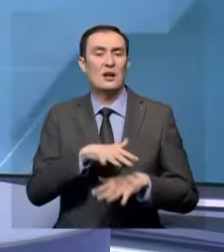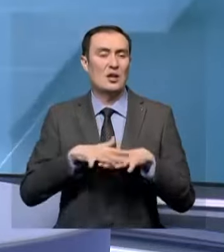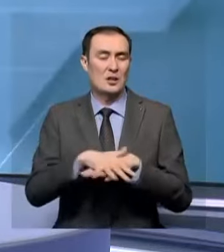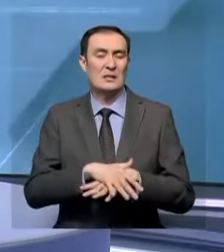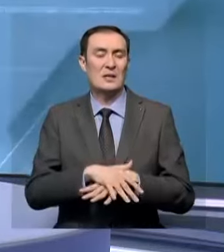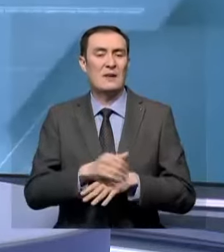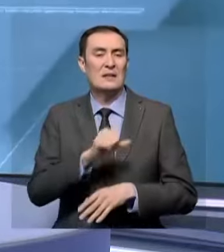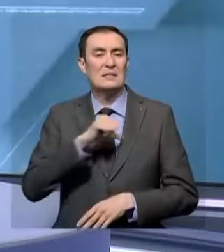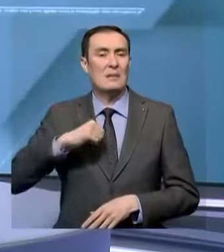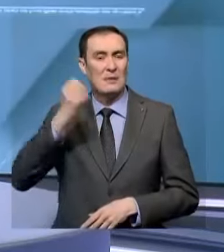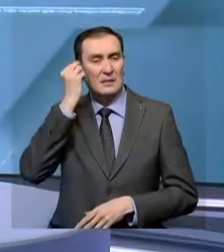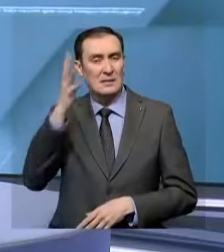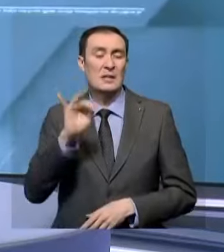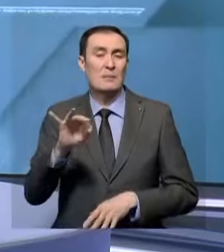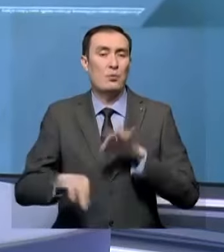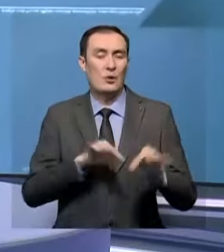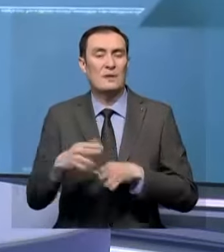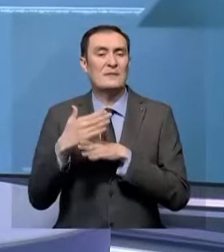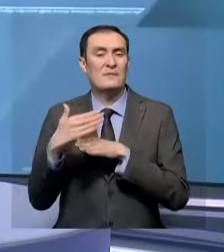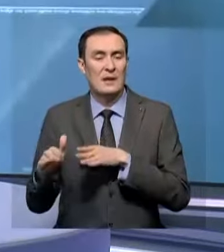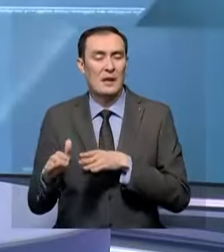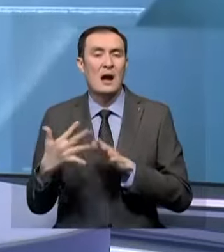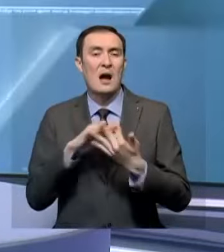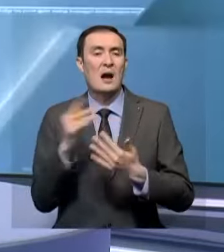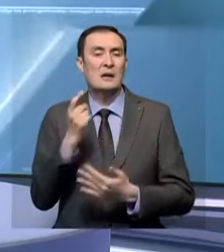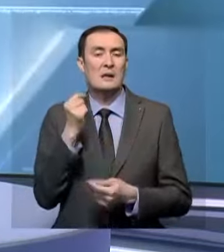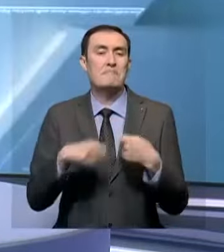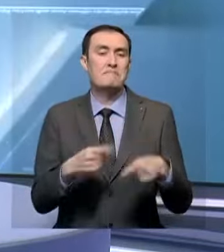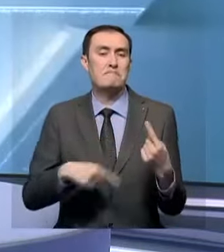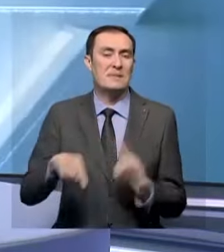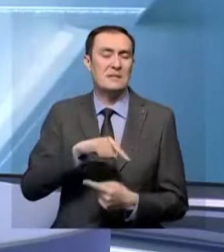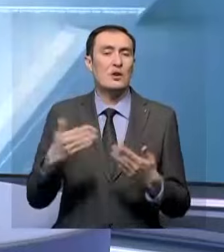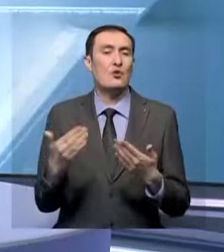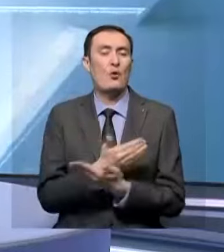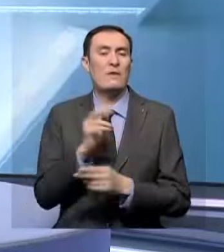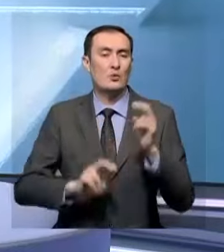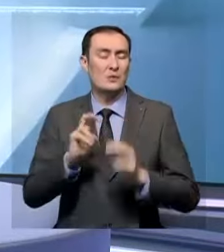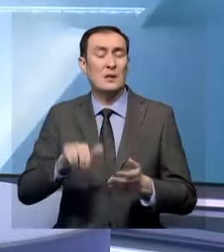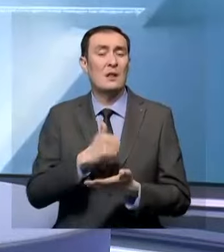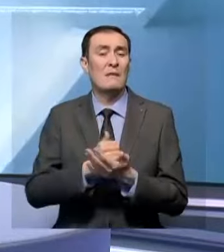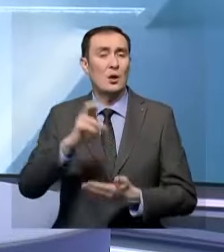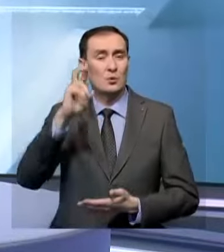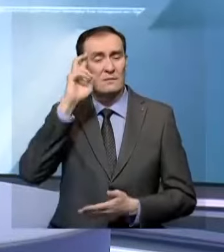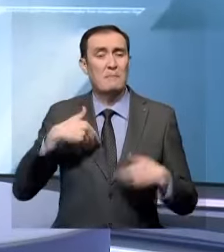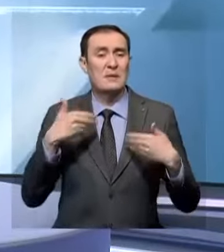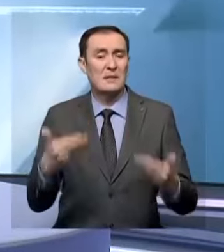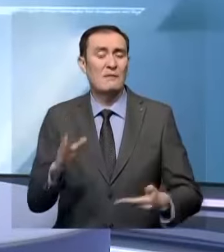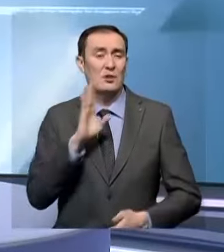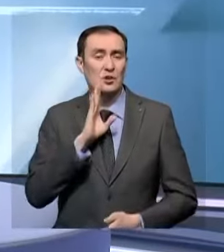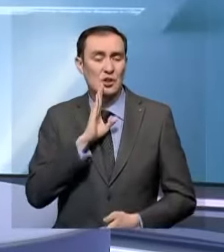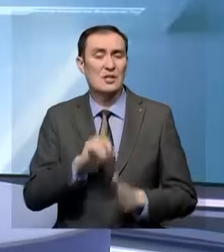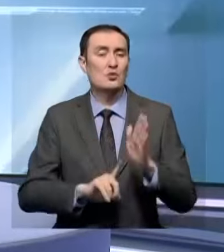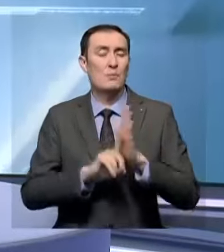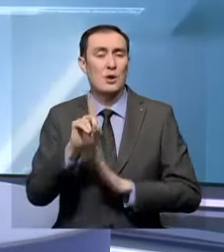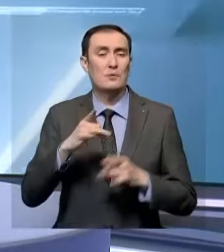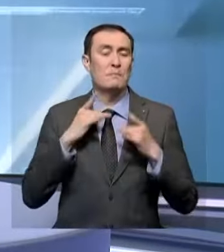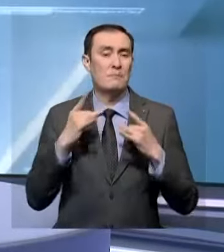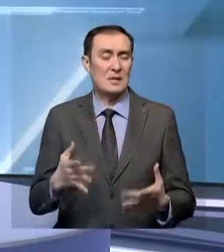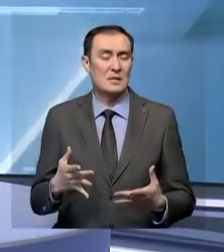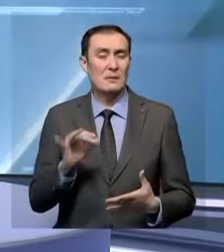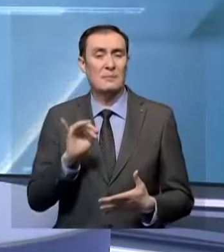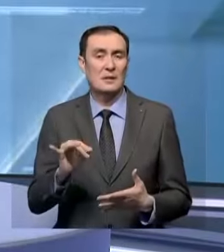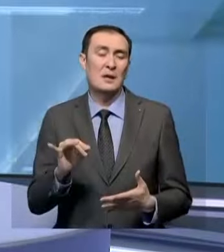гражданского самосознания и проекты в сфере агробизнеса и креативной индустрии. Глава государства поздравил женщин с наступающим